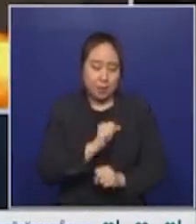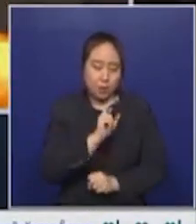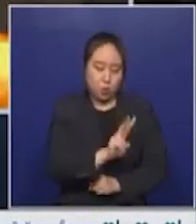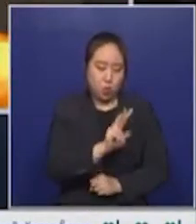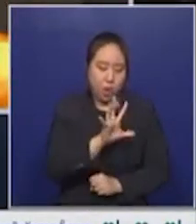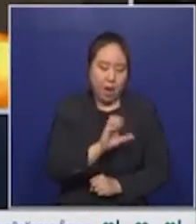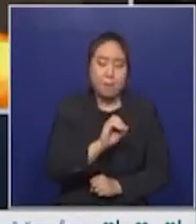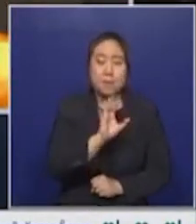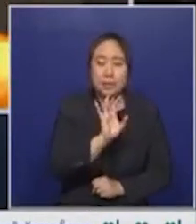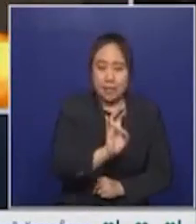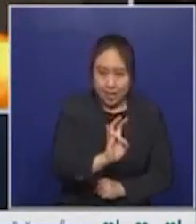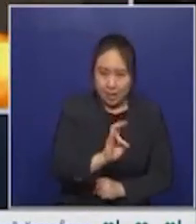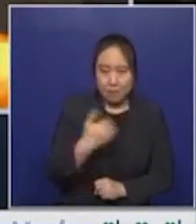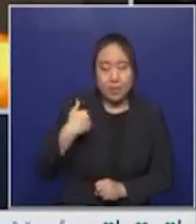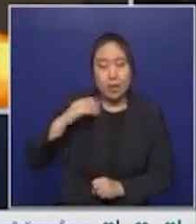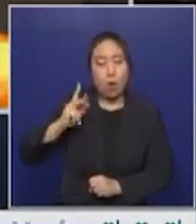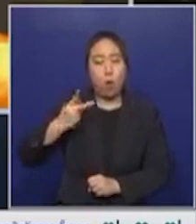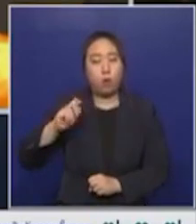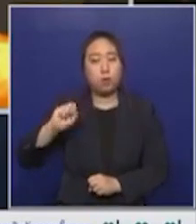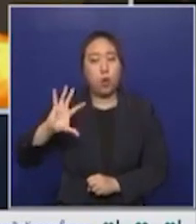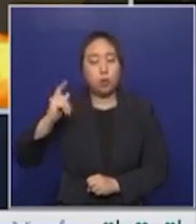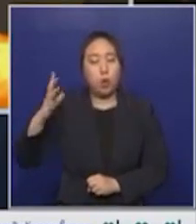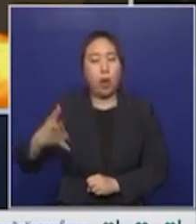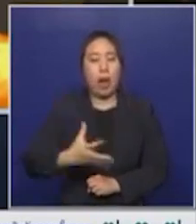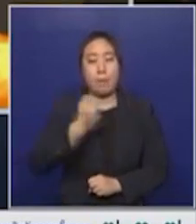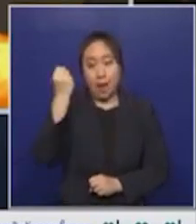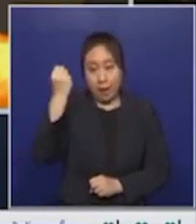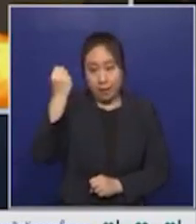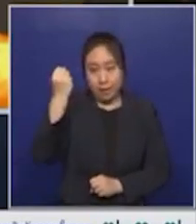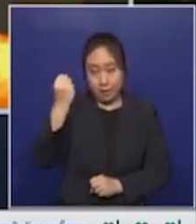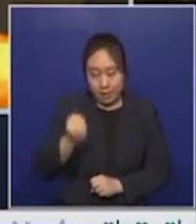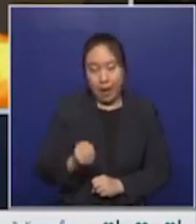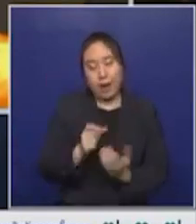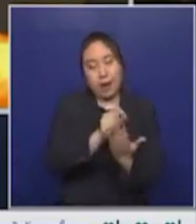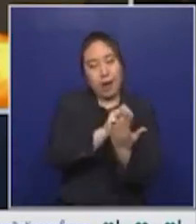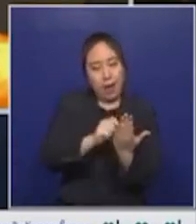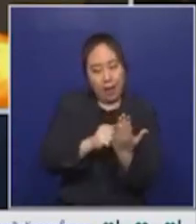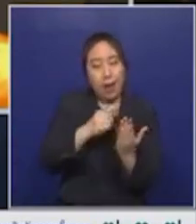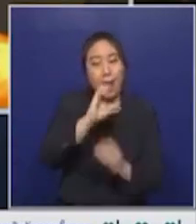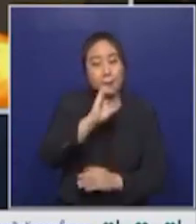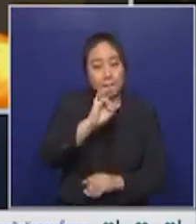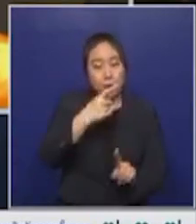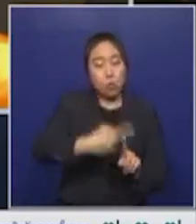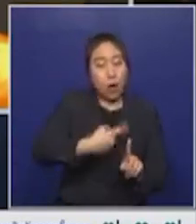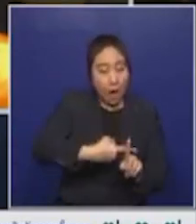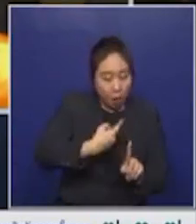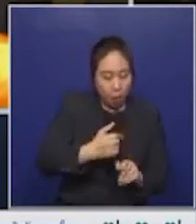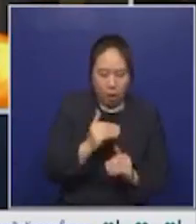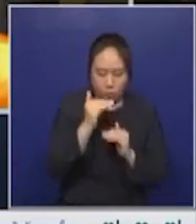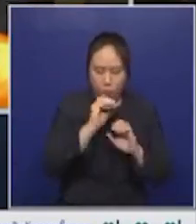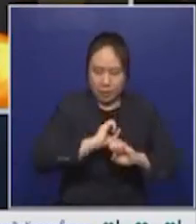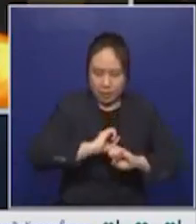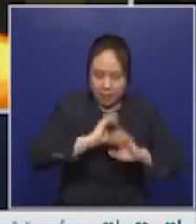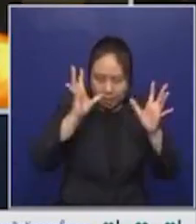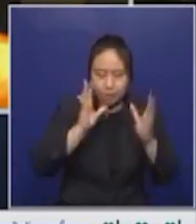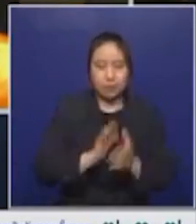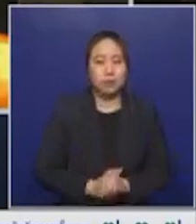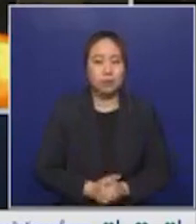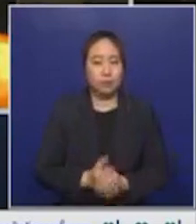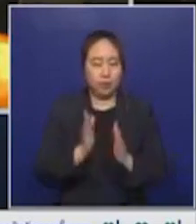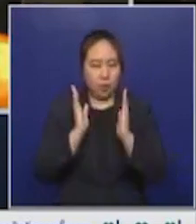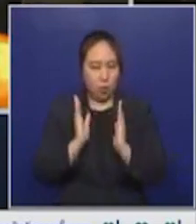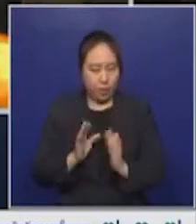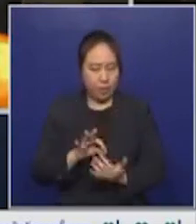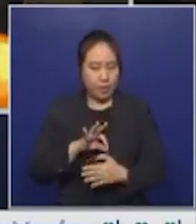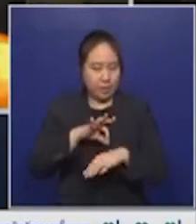ปี 2557นะครับมีการนำอาหารของคอช-ชตั้งรถโดนห้าเจ็ดชั่วคราวกำหนดกรอบไม่ชัดตั้งคนที่ตั้งผม